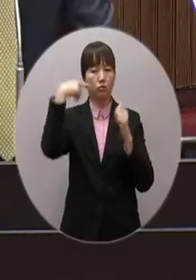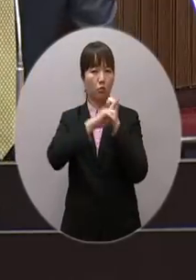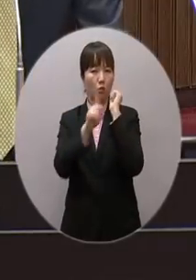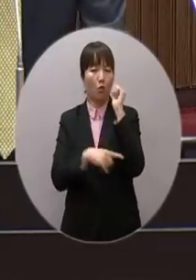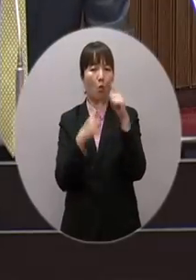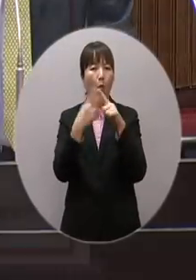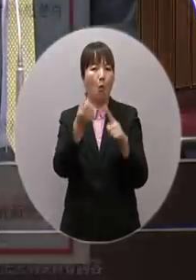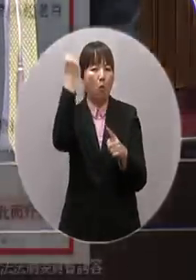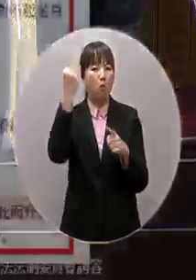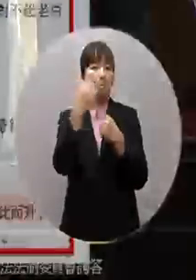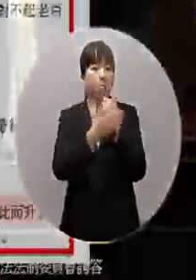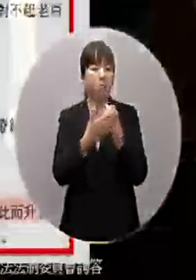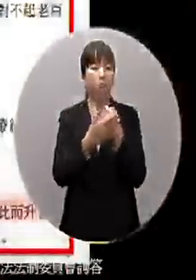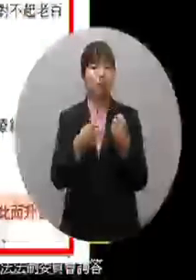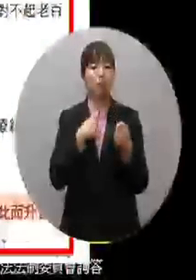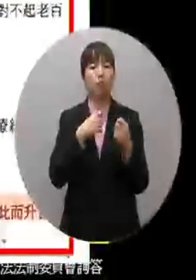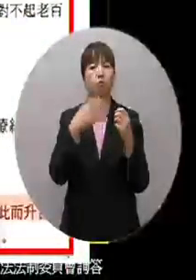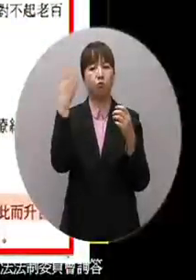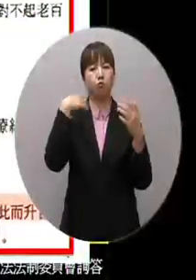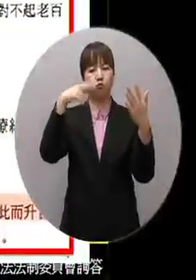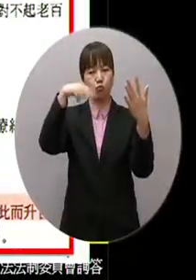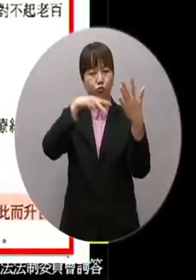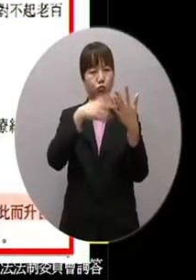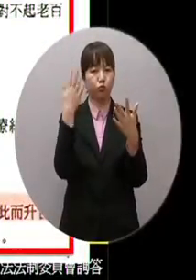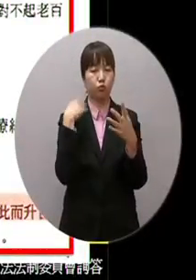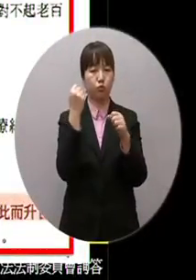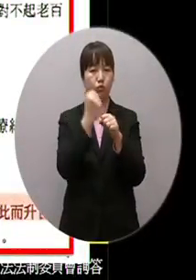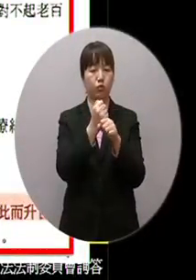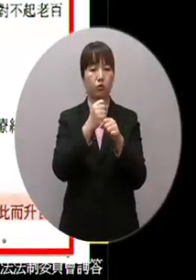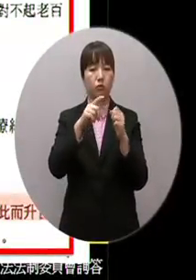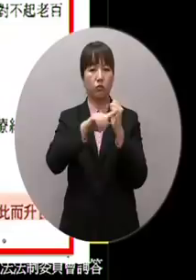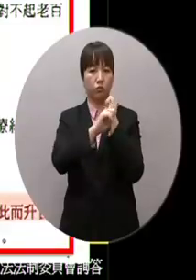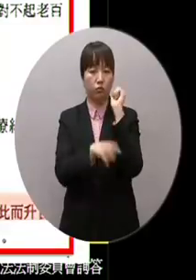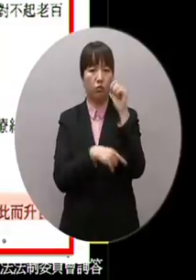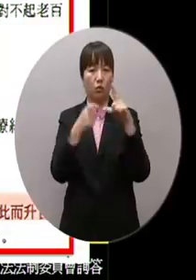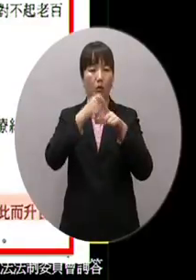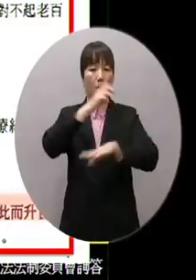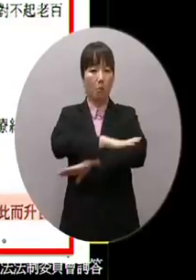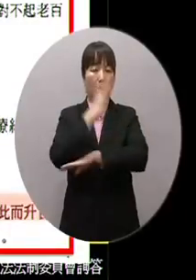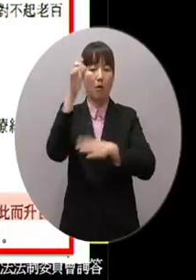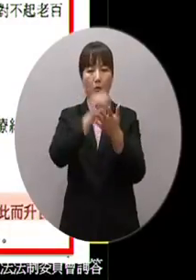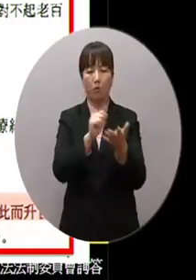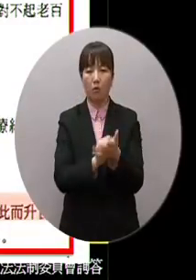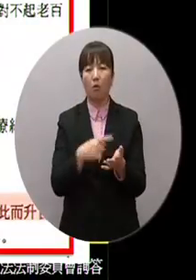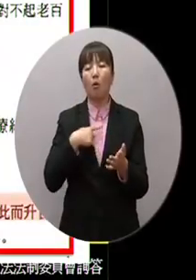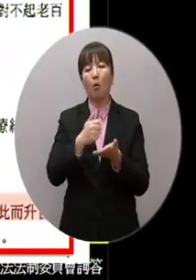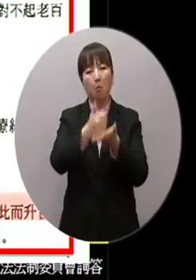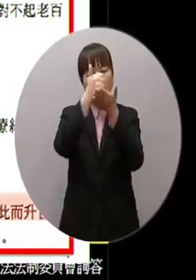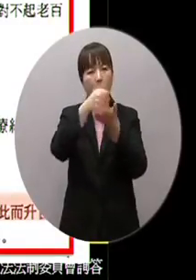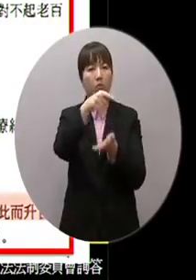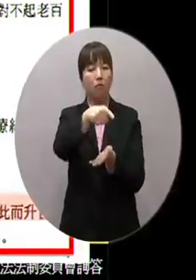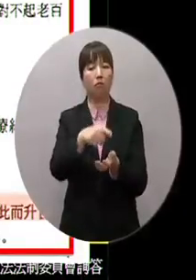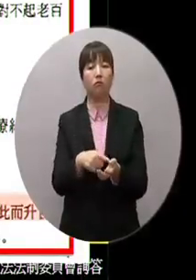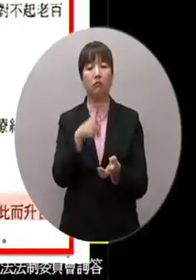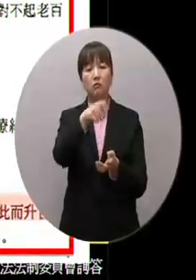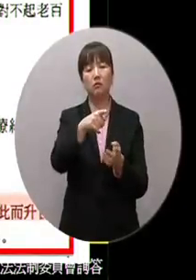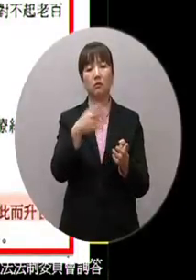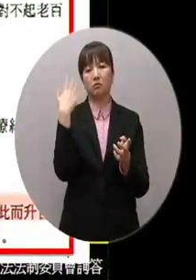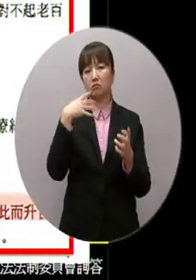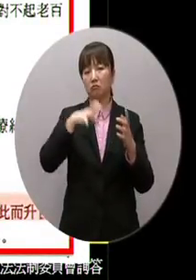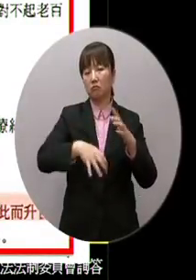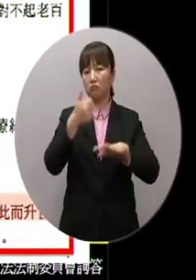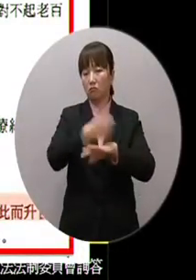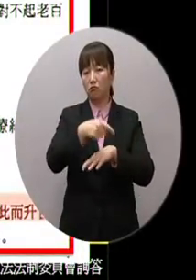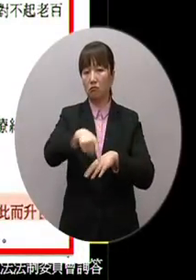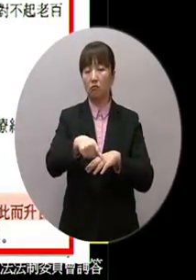的捍卫，我拜读了院长在过去立法院公报的记录， 我非常的敬佩。院长那个时